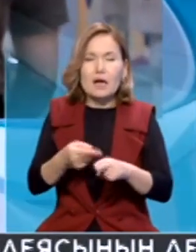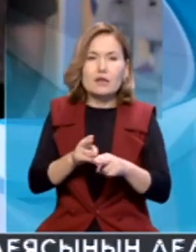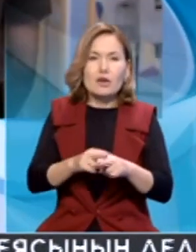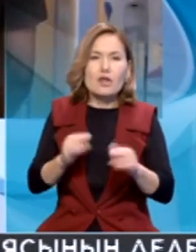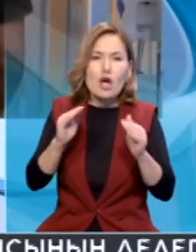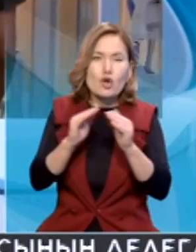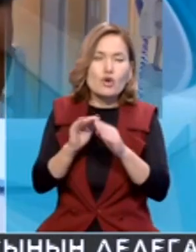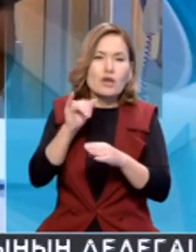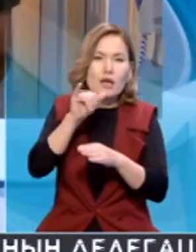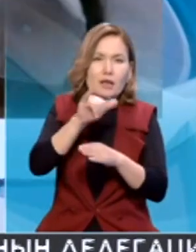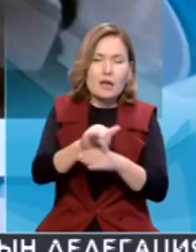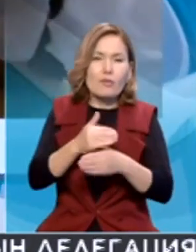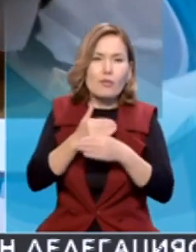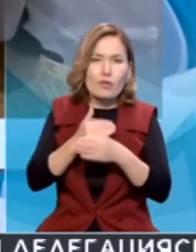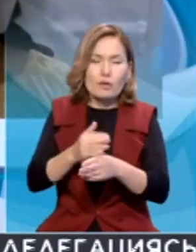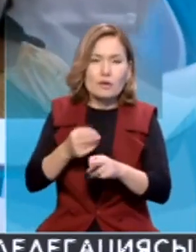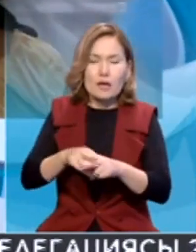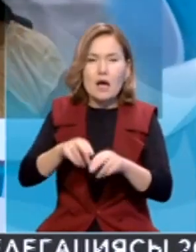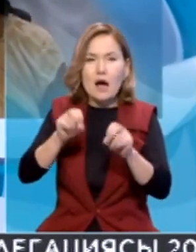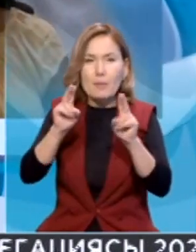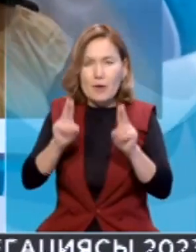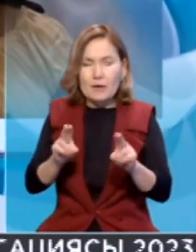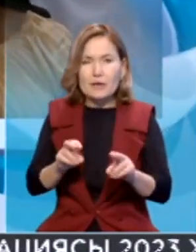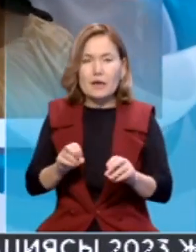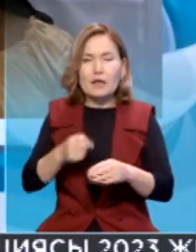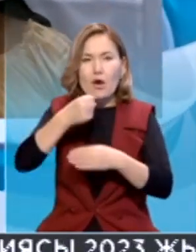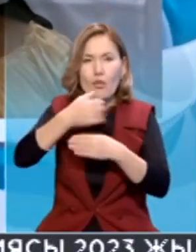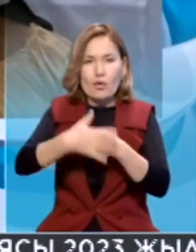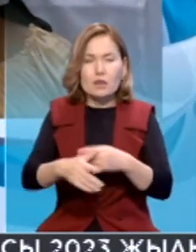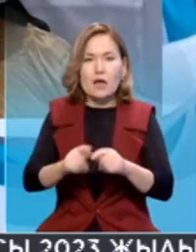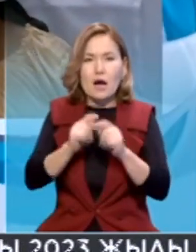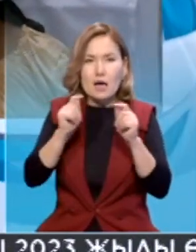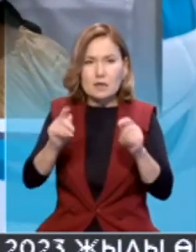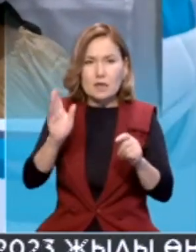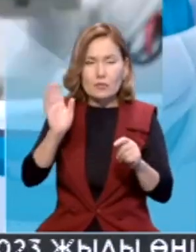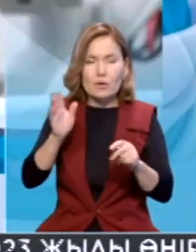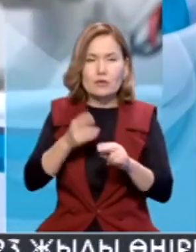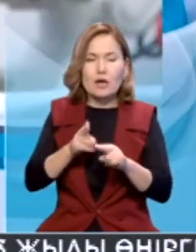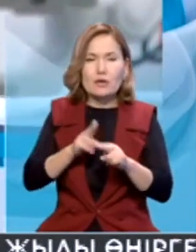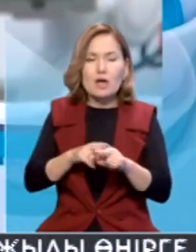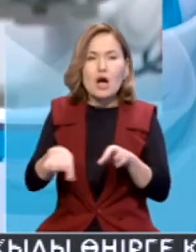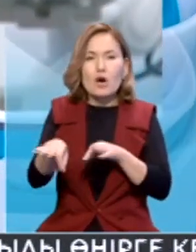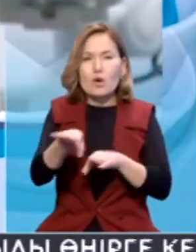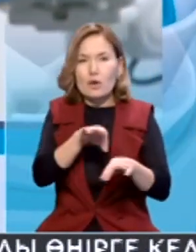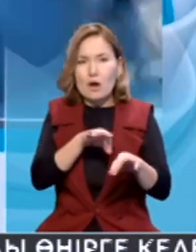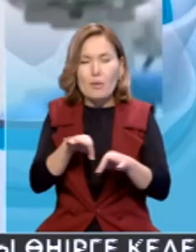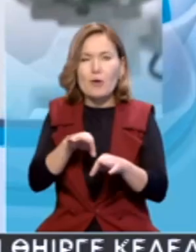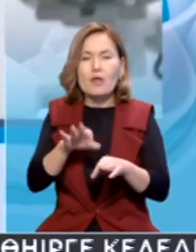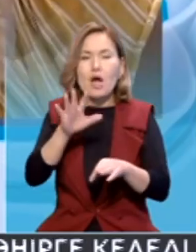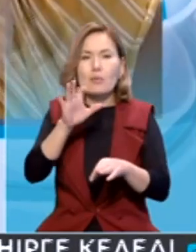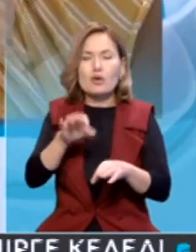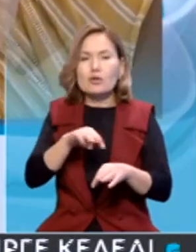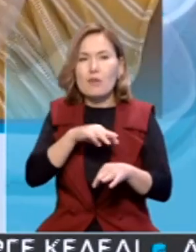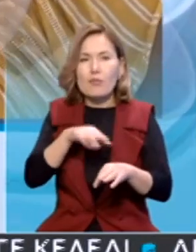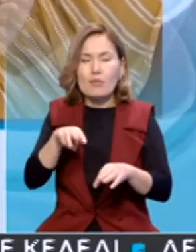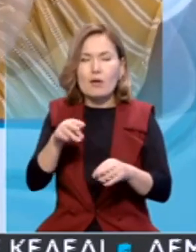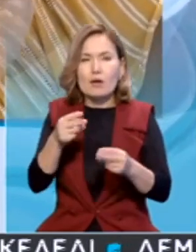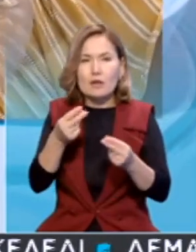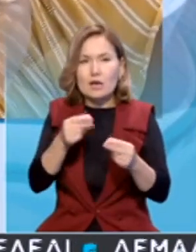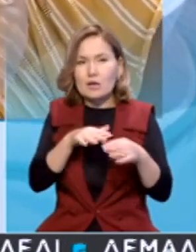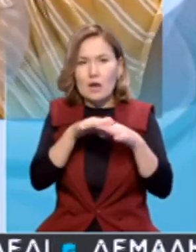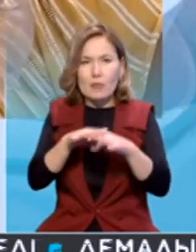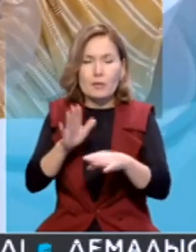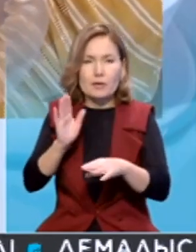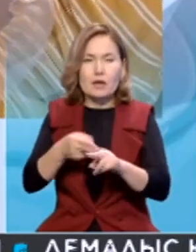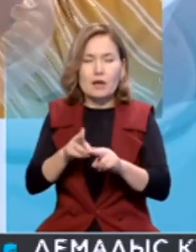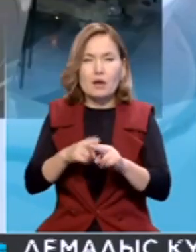де медицина қызметкерлері үшін мамандандырылған арнайы орталықтар ұйымдастырылмақ. Бұл жобаларға үкімет 500 миллион стерлинг фунтын бөледі. Оған